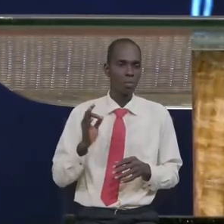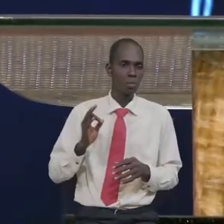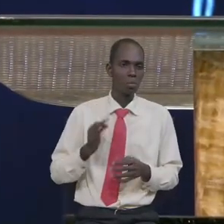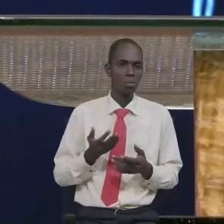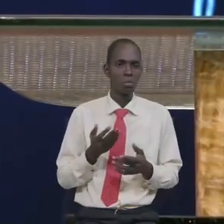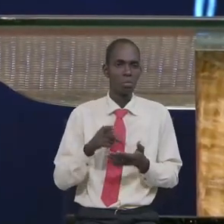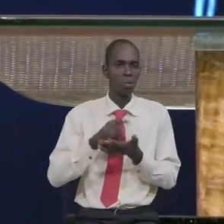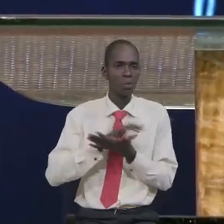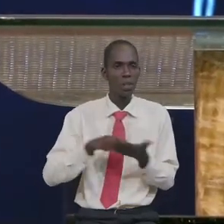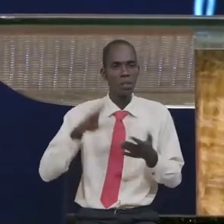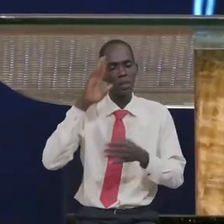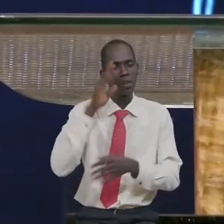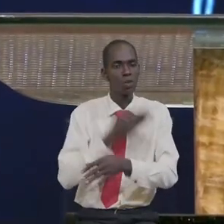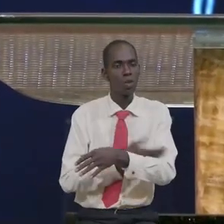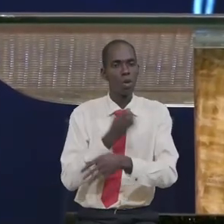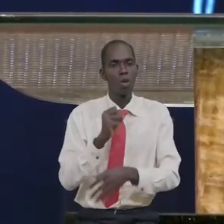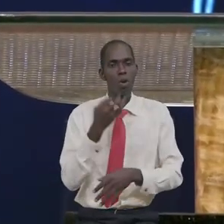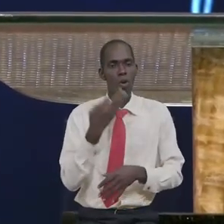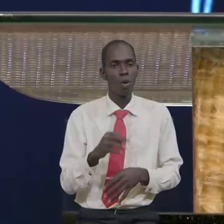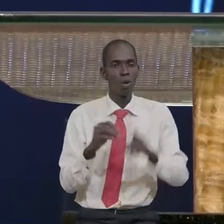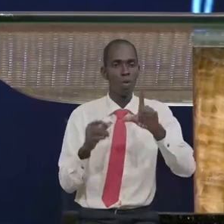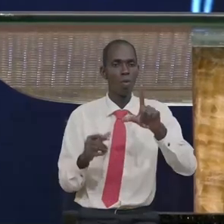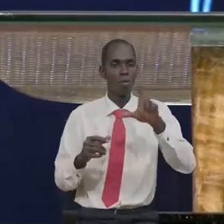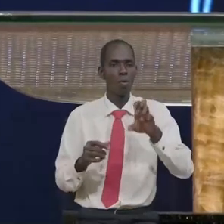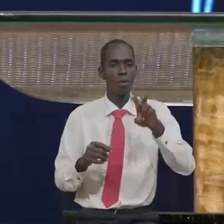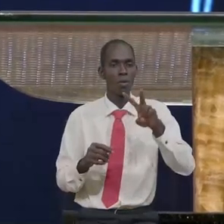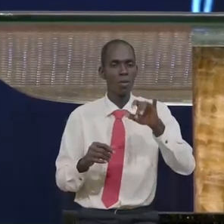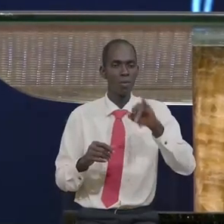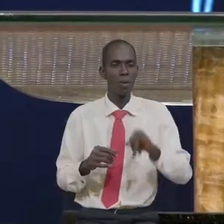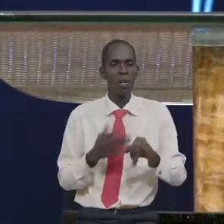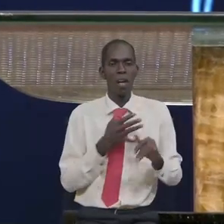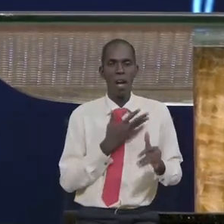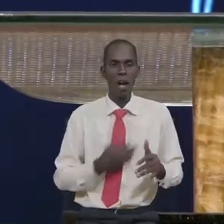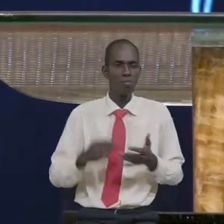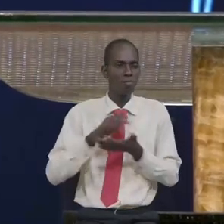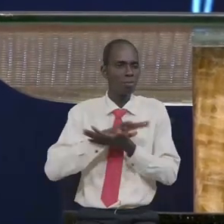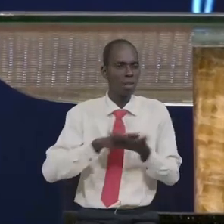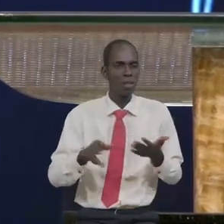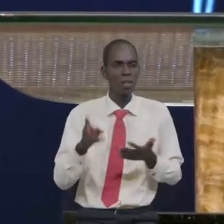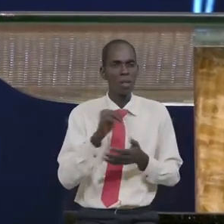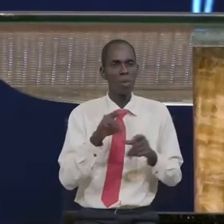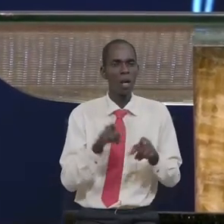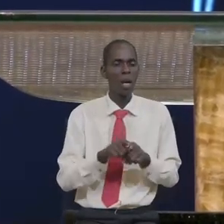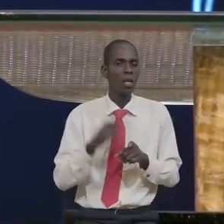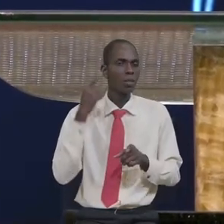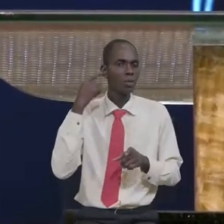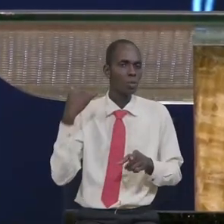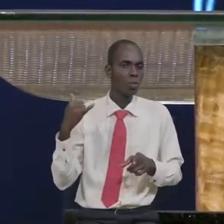Lévi. Il les épurera comme on épure l'or et l'argent.